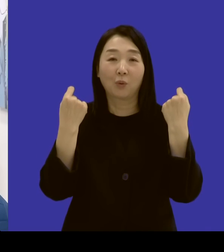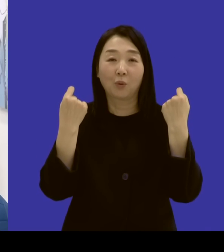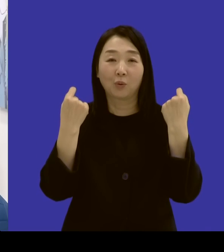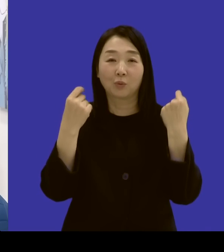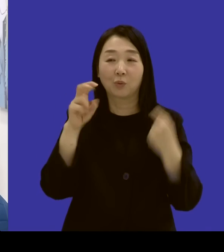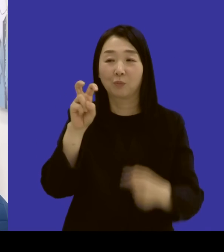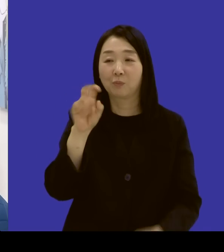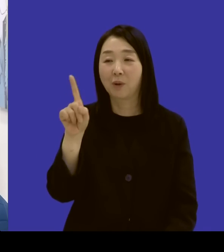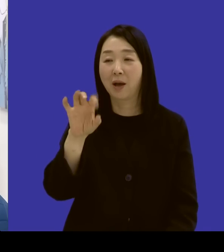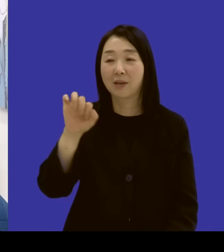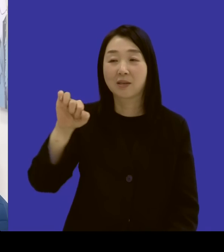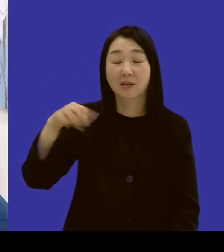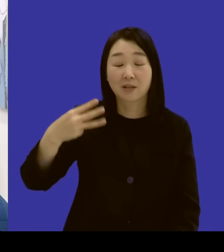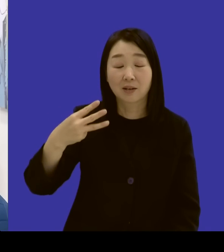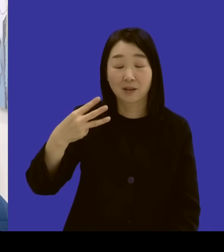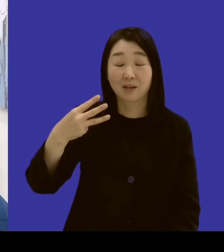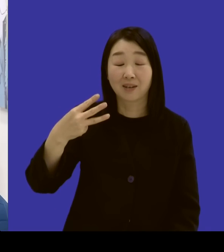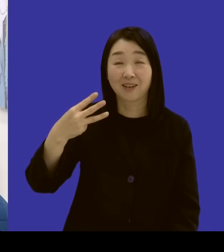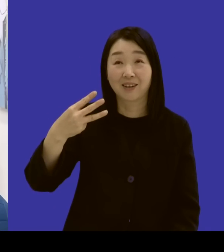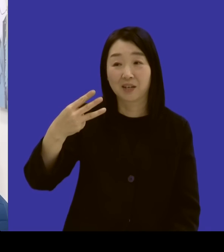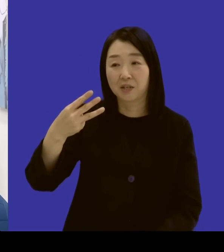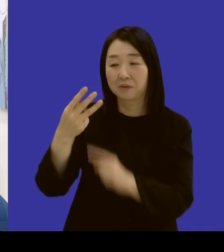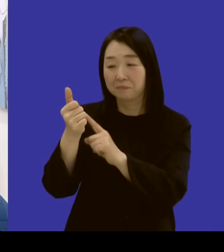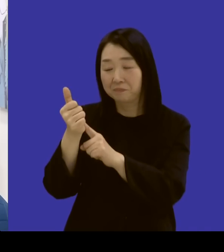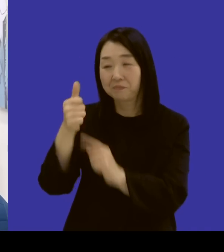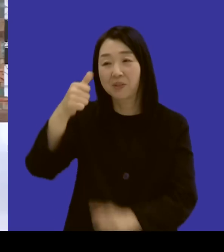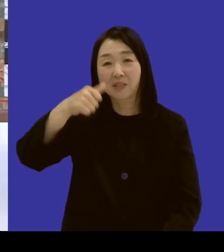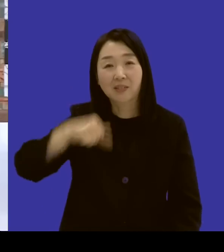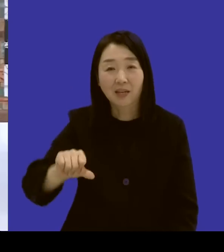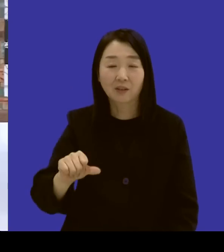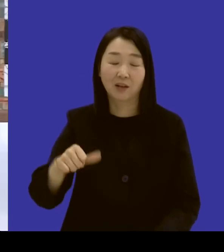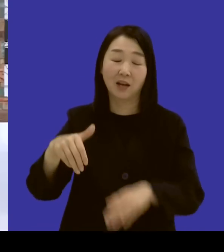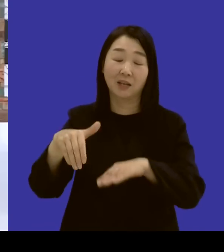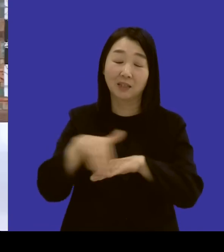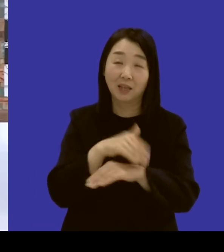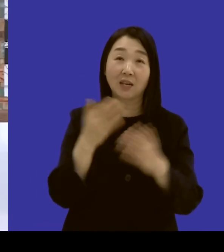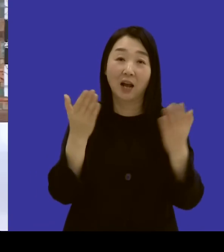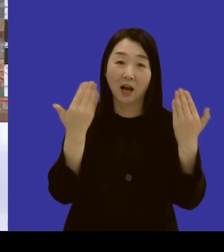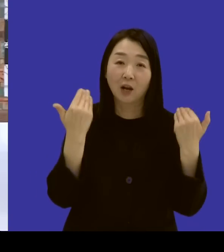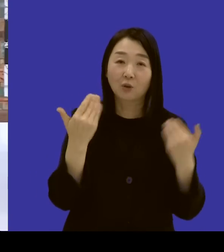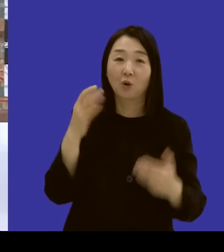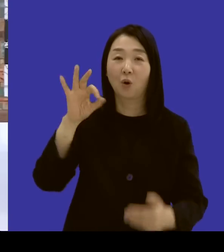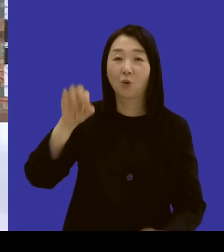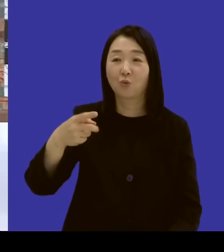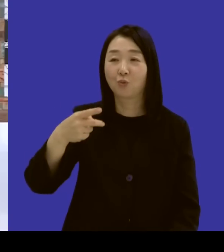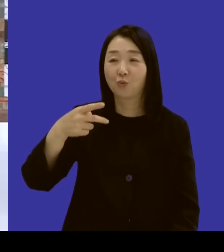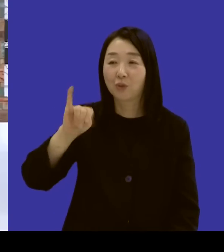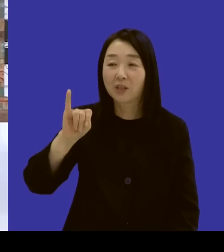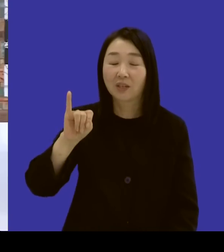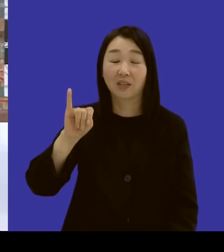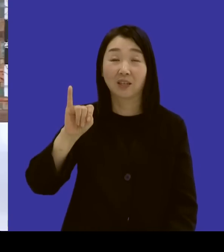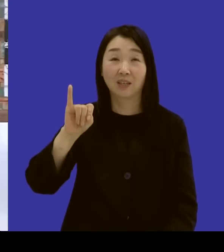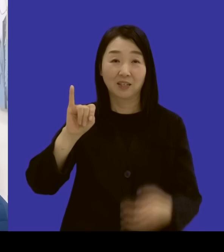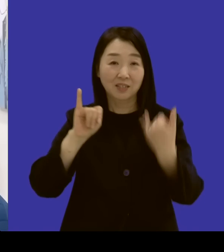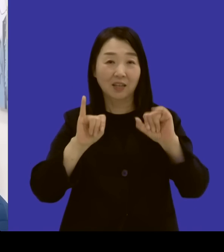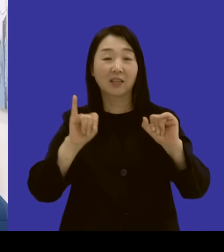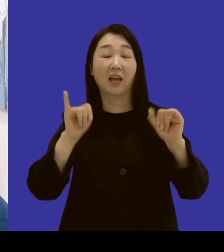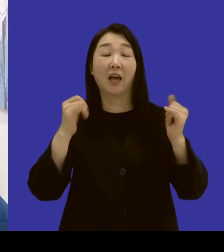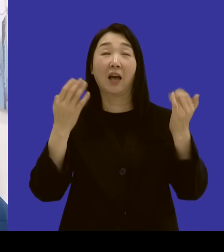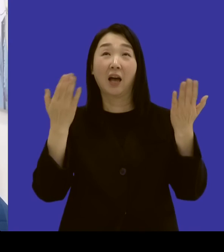예. 아시죠? 예. 예. 거기 애가 다니는 학교. 우디 알렌 애가 학비가 그런 엄청 유아원.